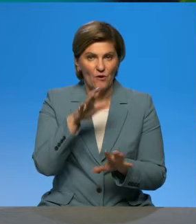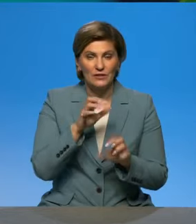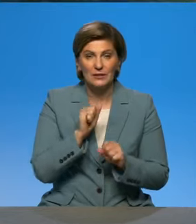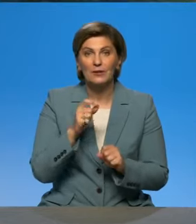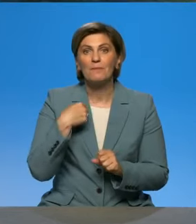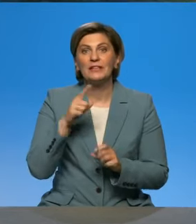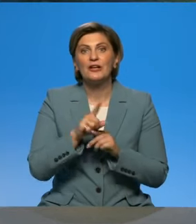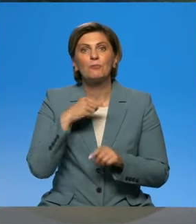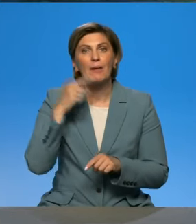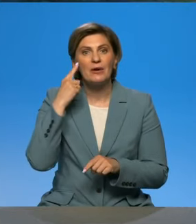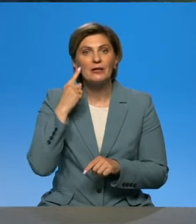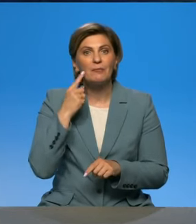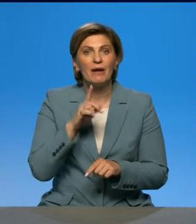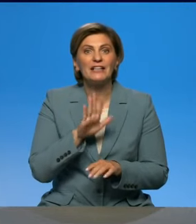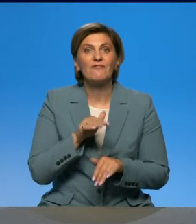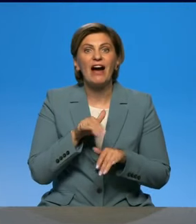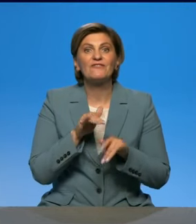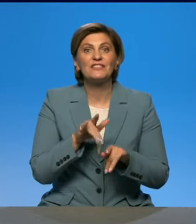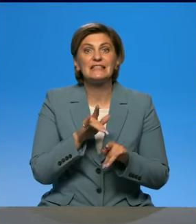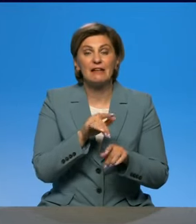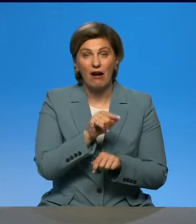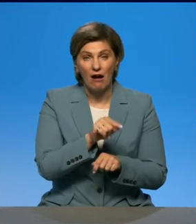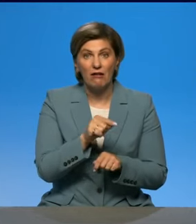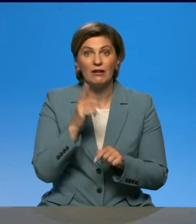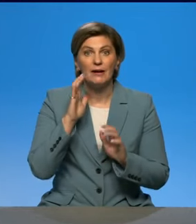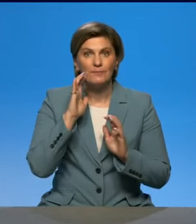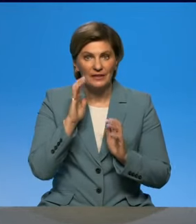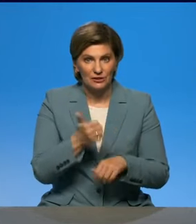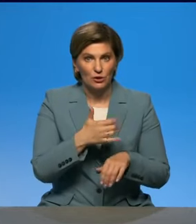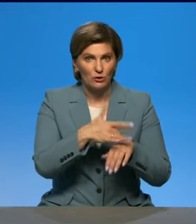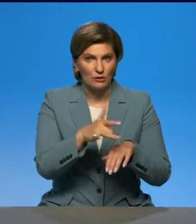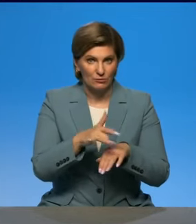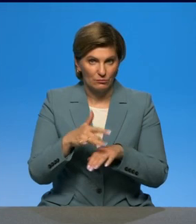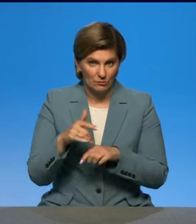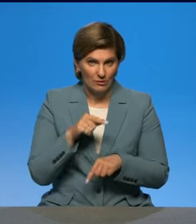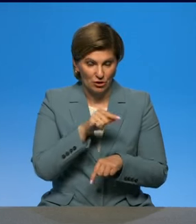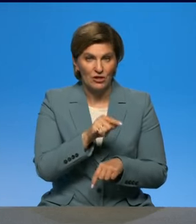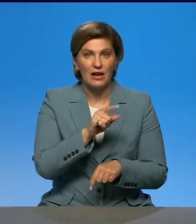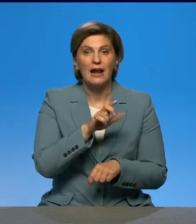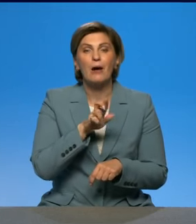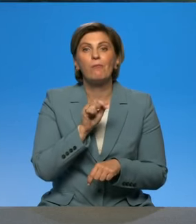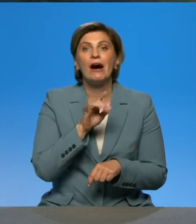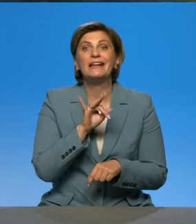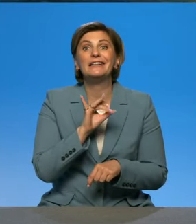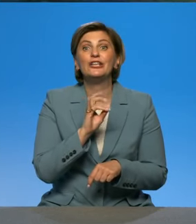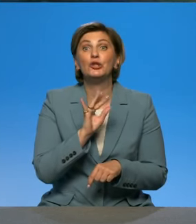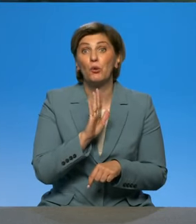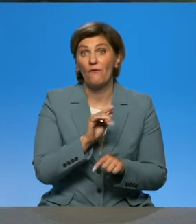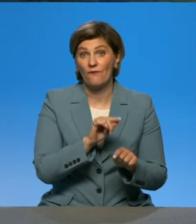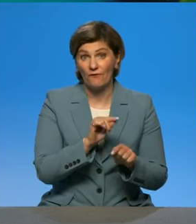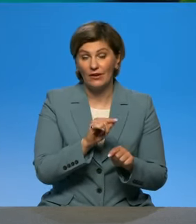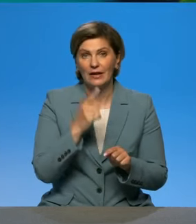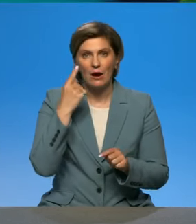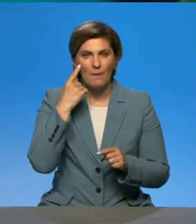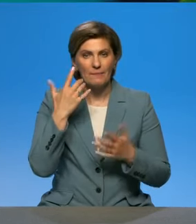Австралии в то время достаточно серьезнейшим образом истребляли аборигенов. К сожалению, такое было. Пример того, чтобы